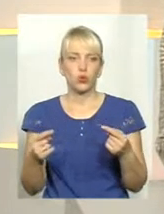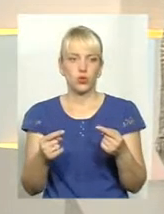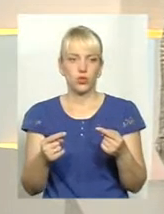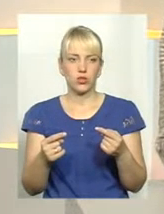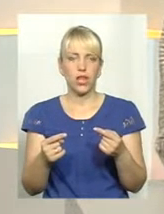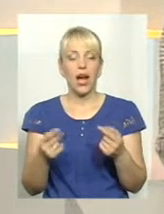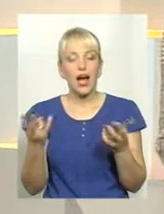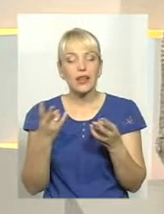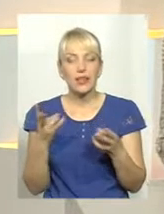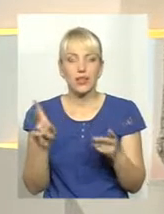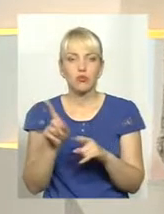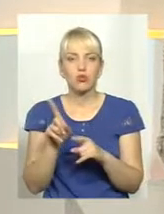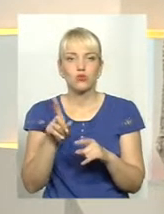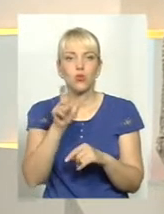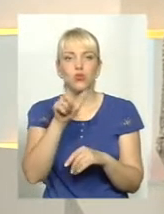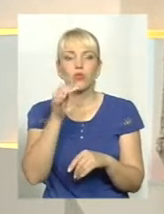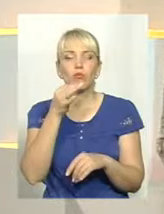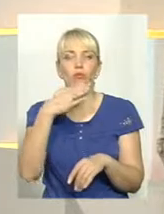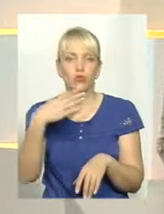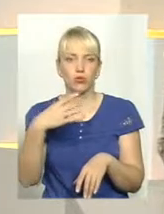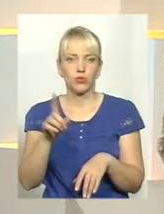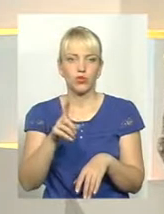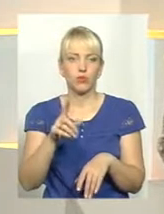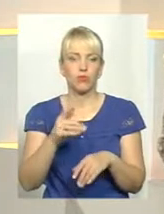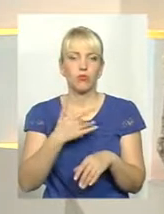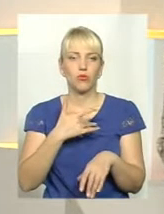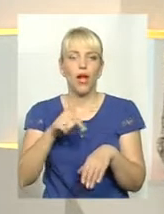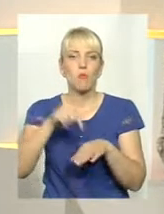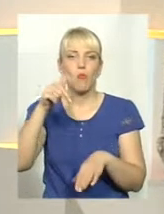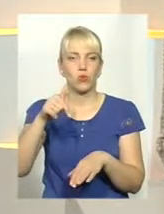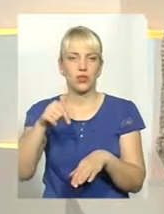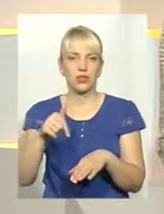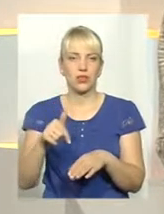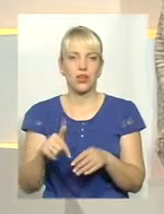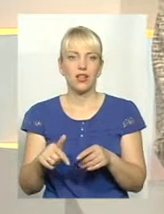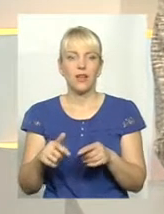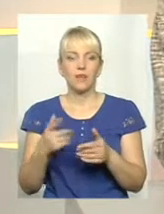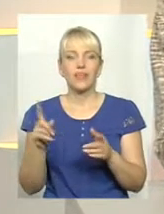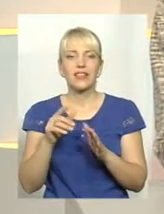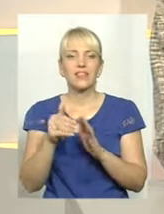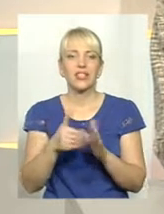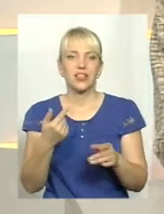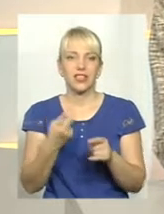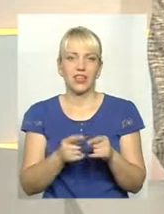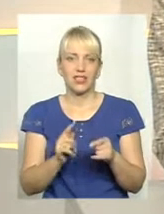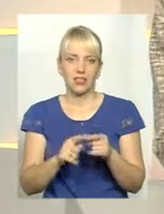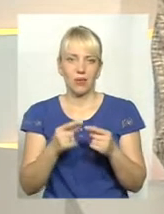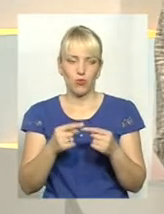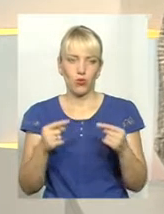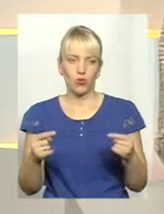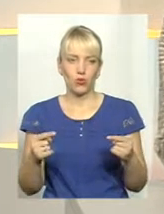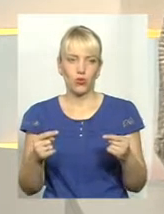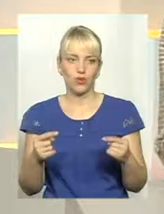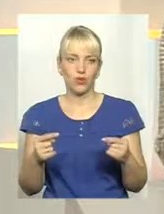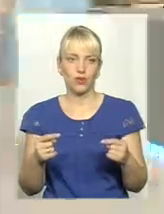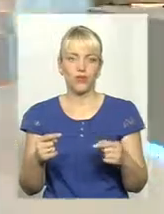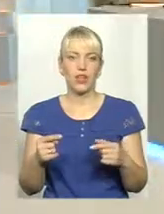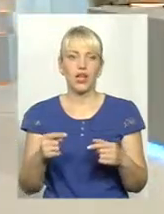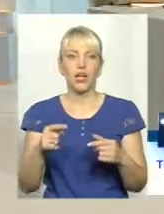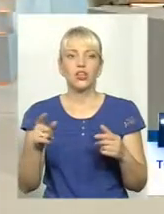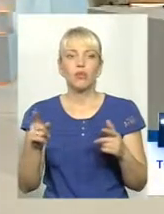виборі. Серце абсолютно сильніше за мозок. І дуже часто людям недостатньо просто хорошого продукту або